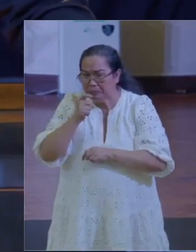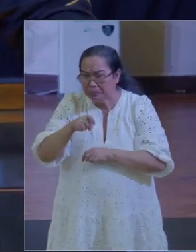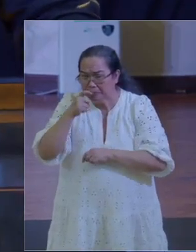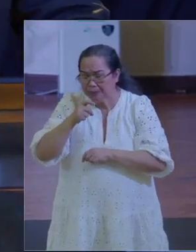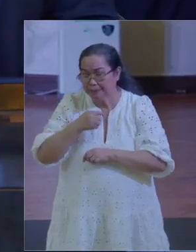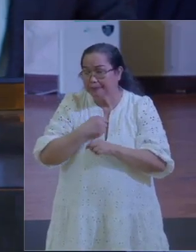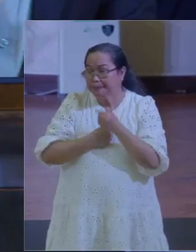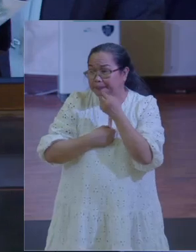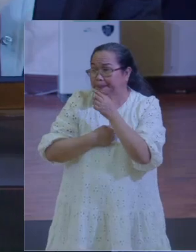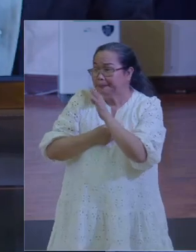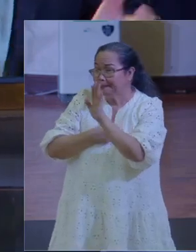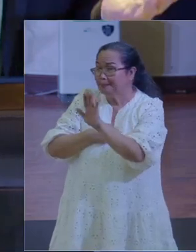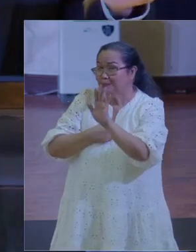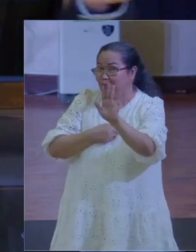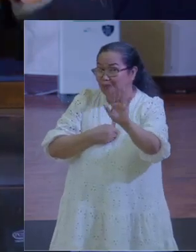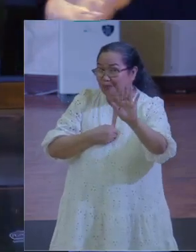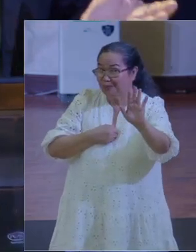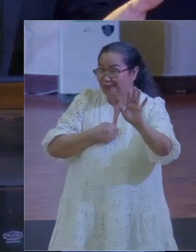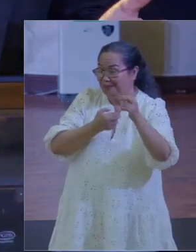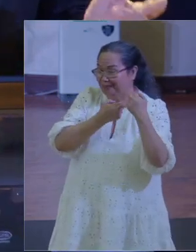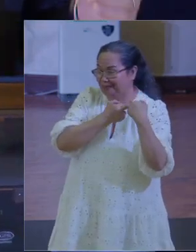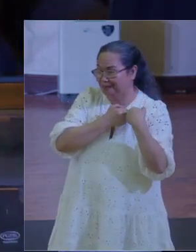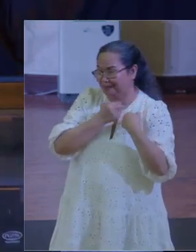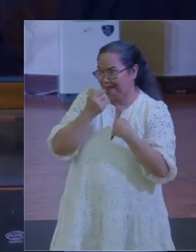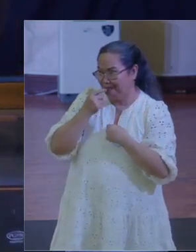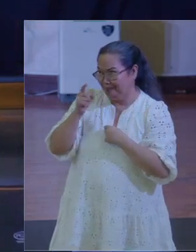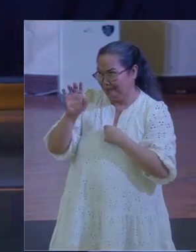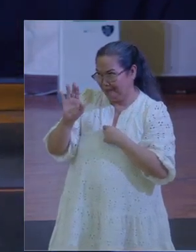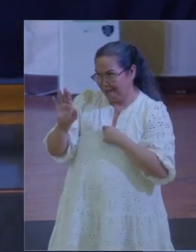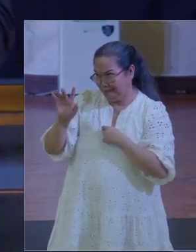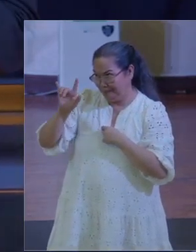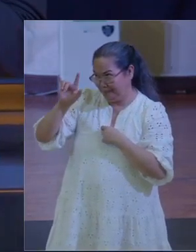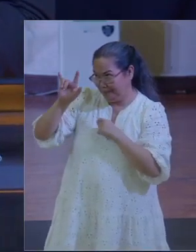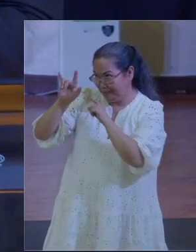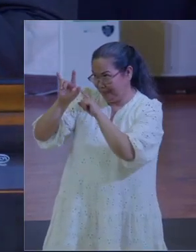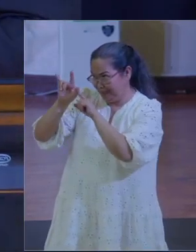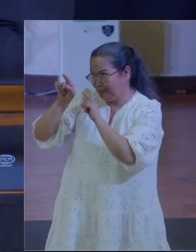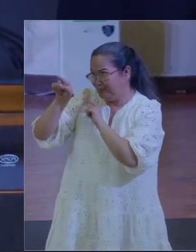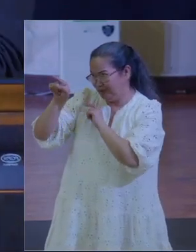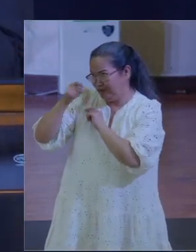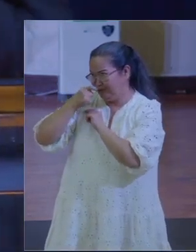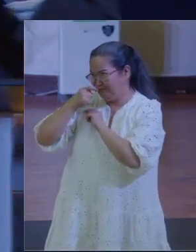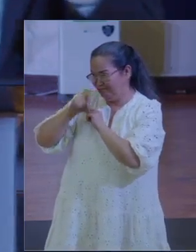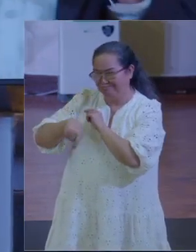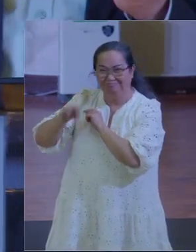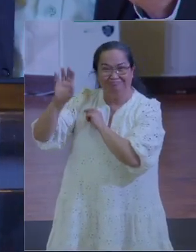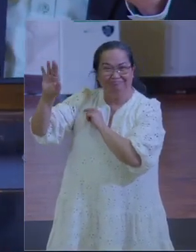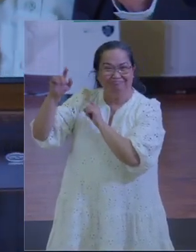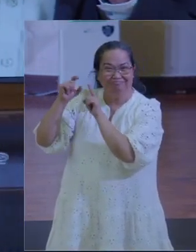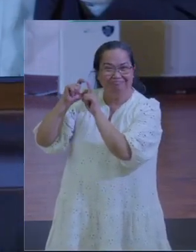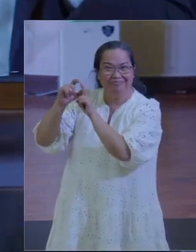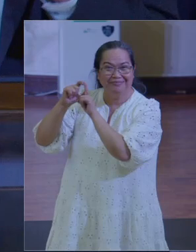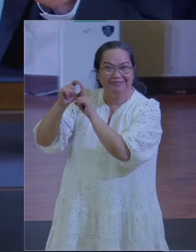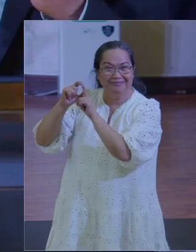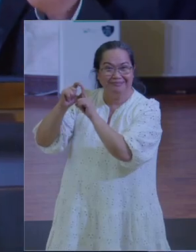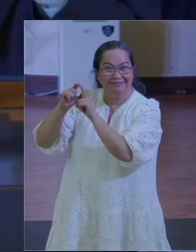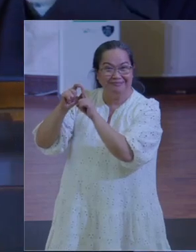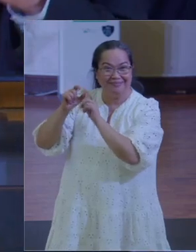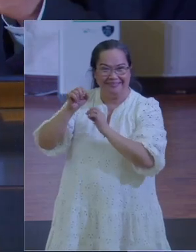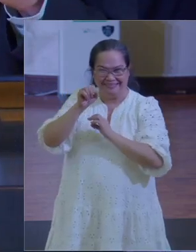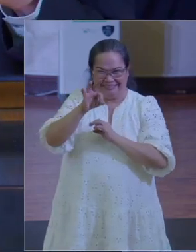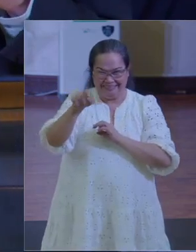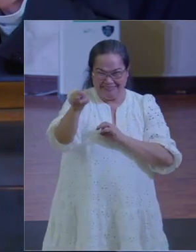mong karapatan mo yun at responsibilidad mo ng lovingly, respectfully. Pero tingnan mo muna, sandali, ako ba pag